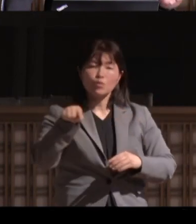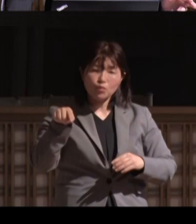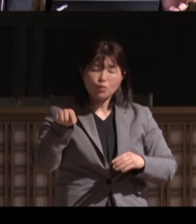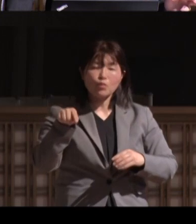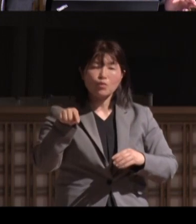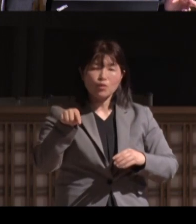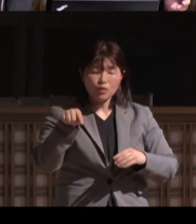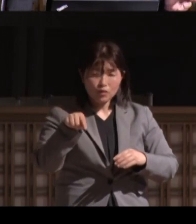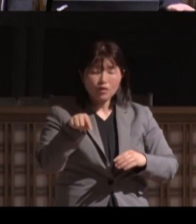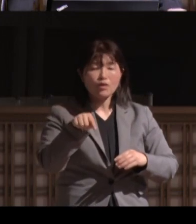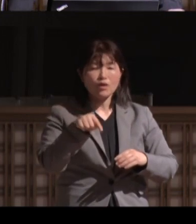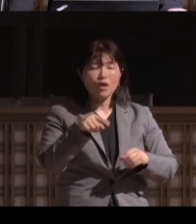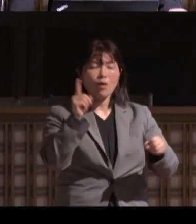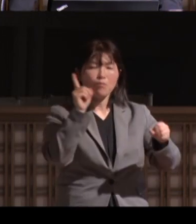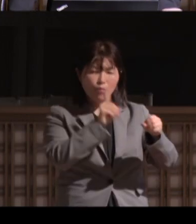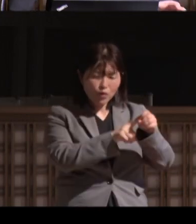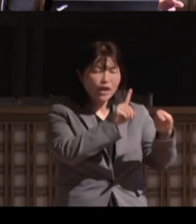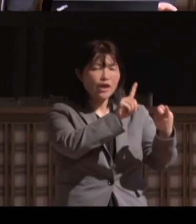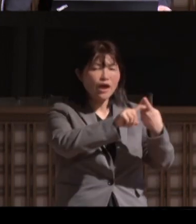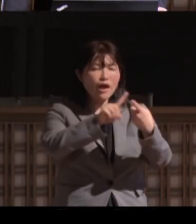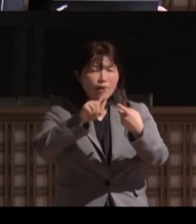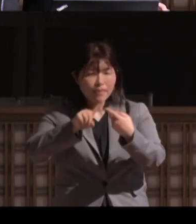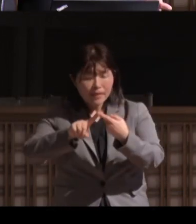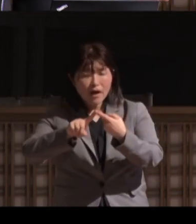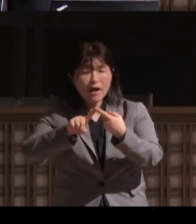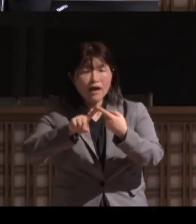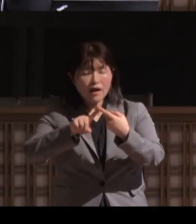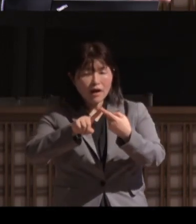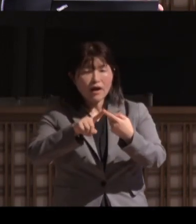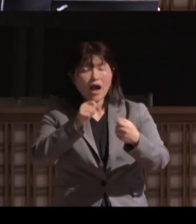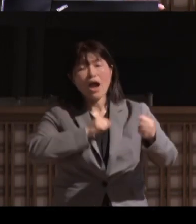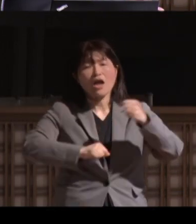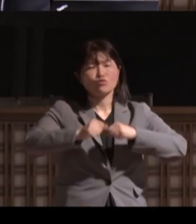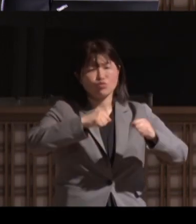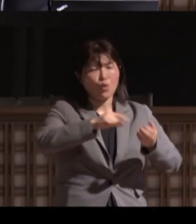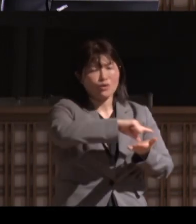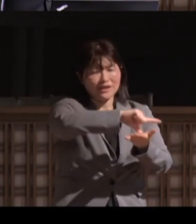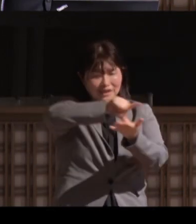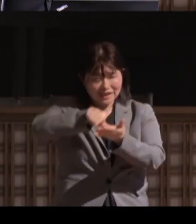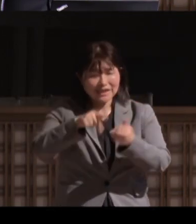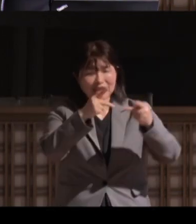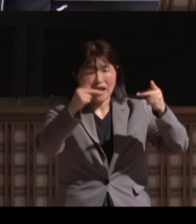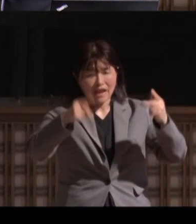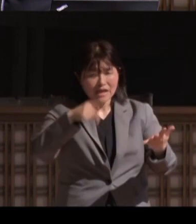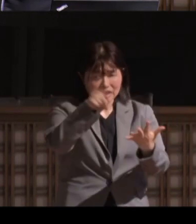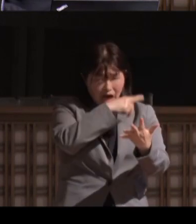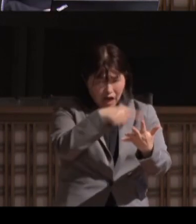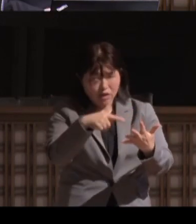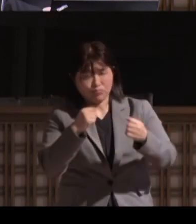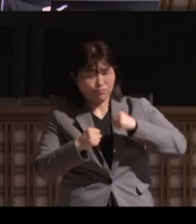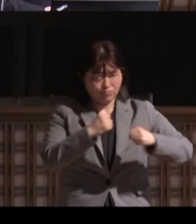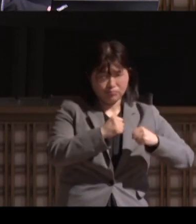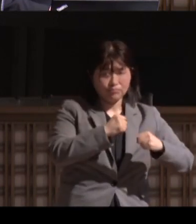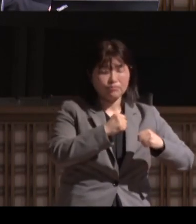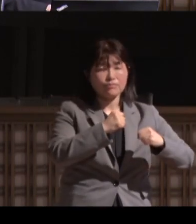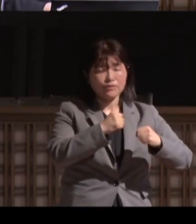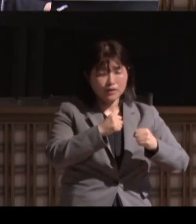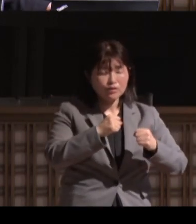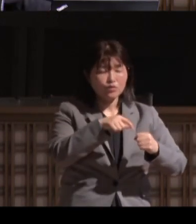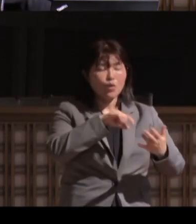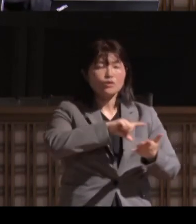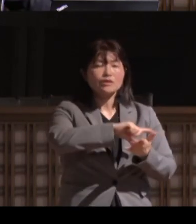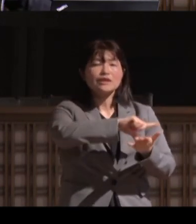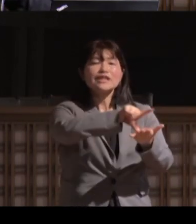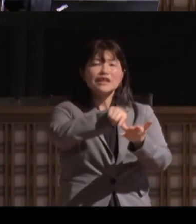作ってそれぞれの部が目的に応じて機動的に地域の課題解決をしたりですね地域の魅力を